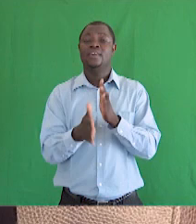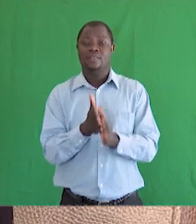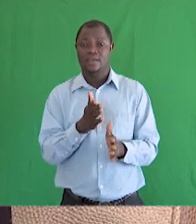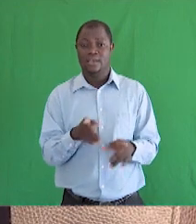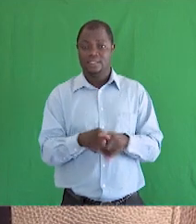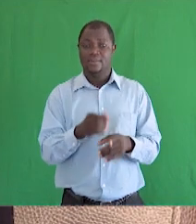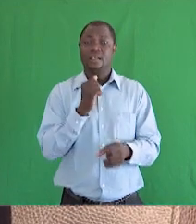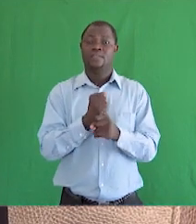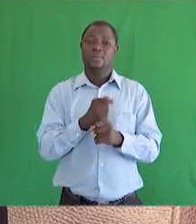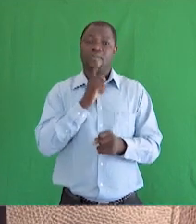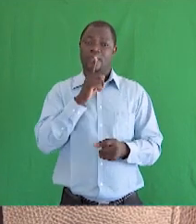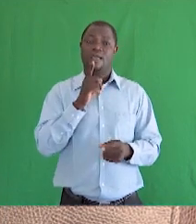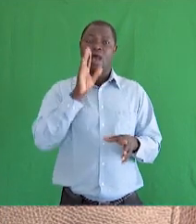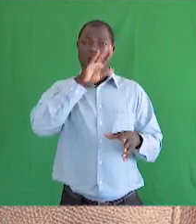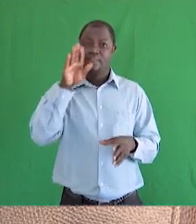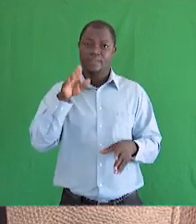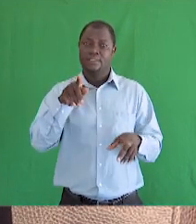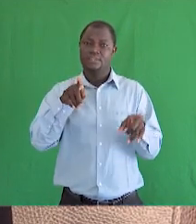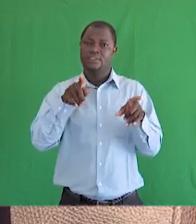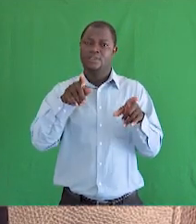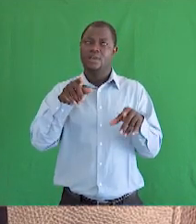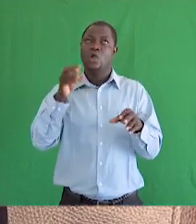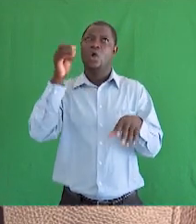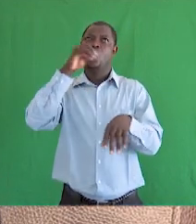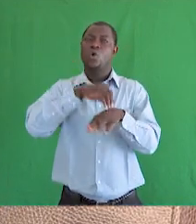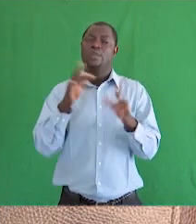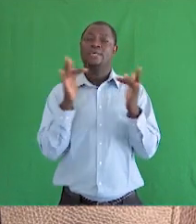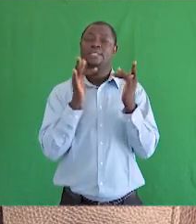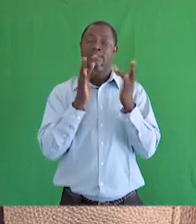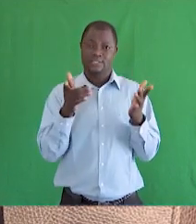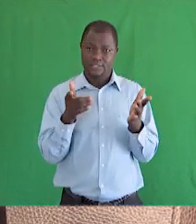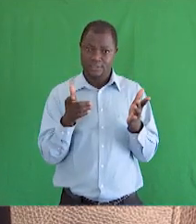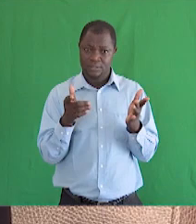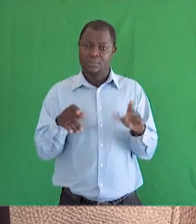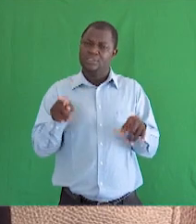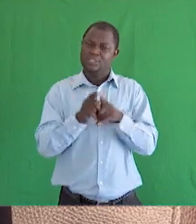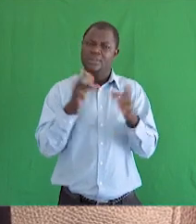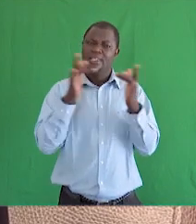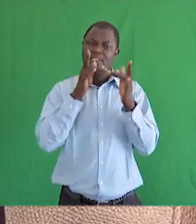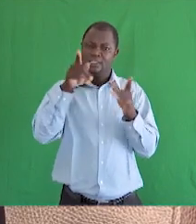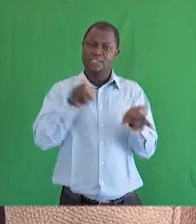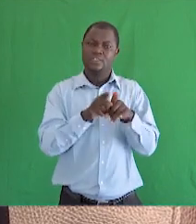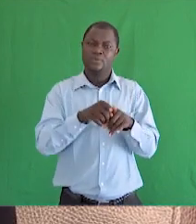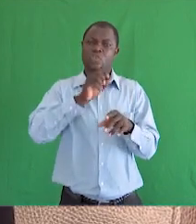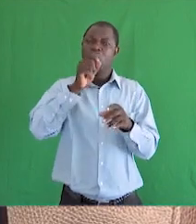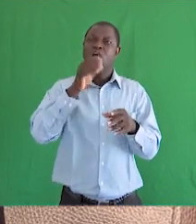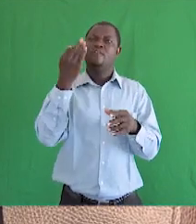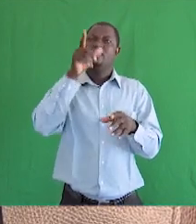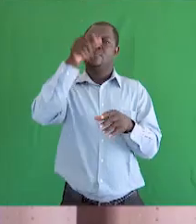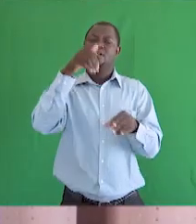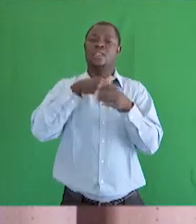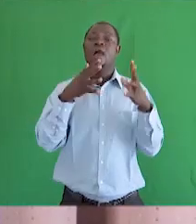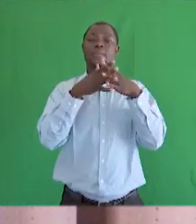example yapiwa yekuti tinogona kuona zvimwe zvinhu pa ma internet internet inogona yakanyorwa nemunhu ari ku